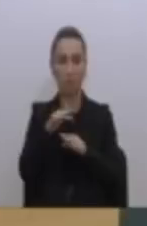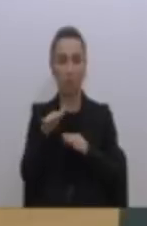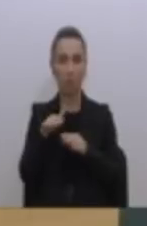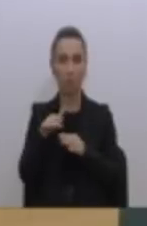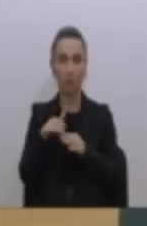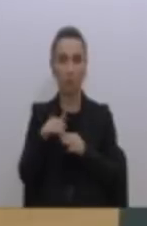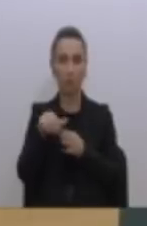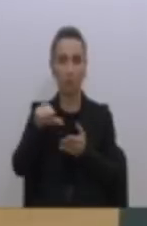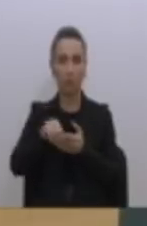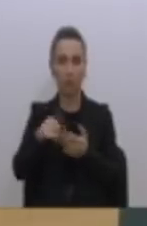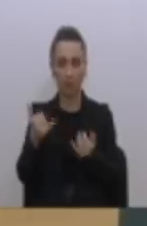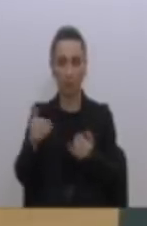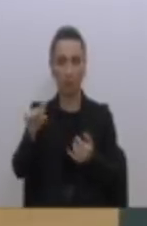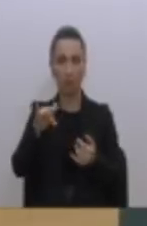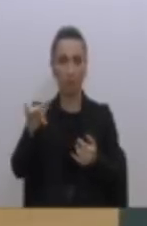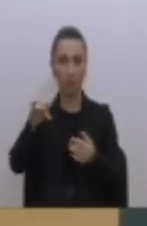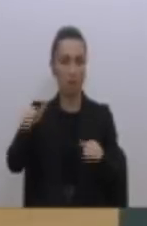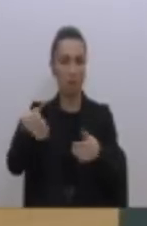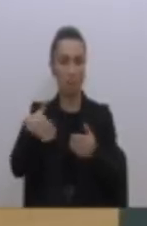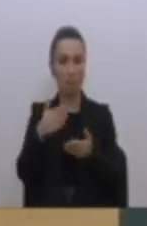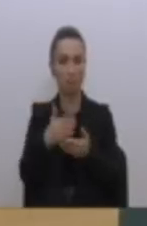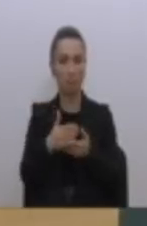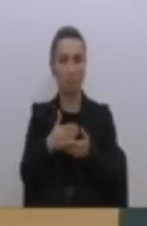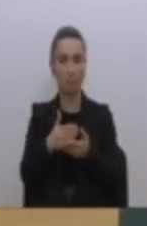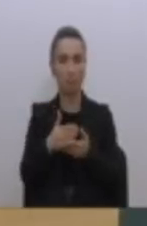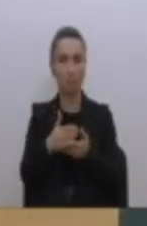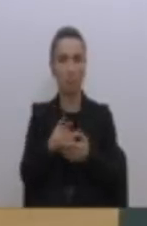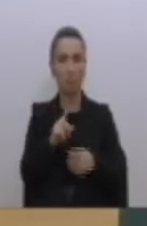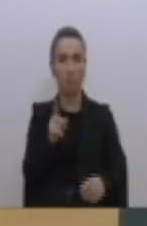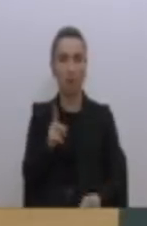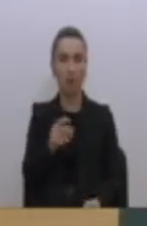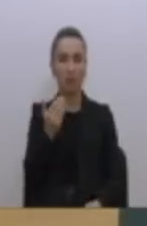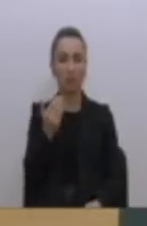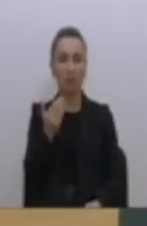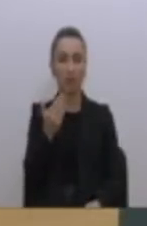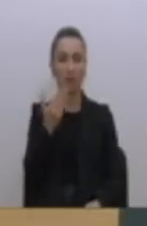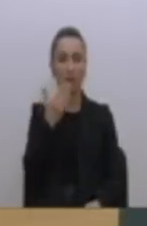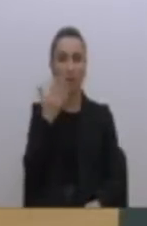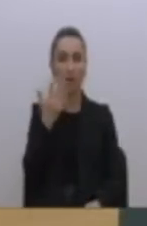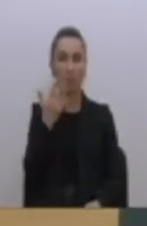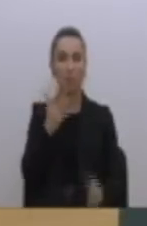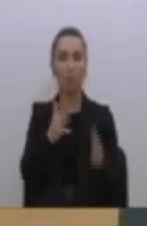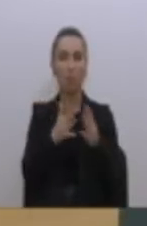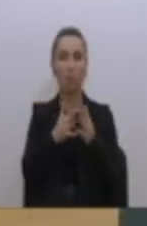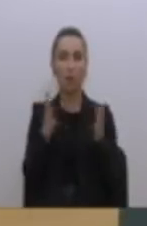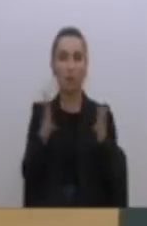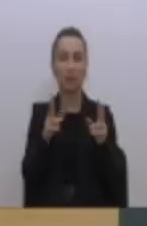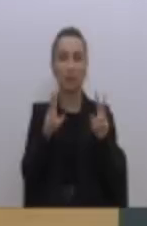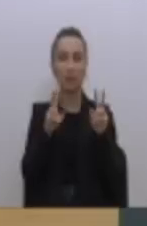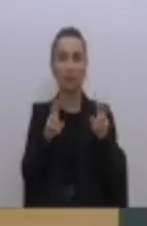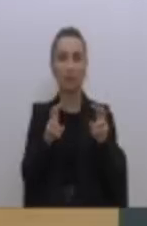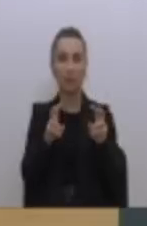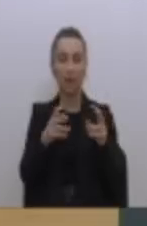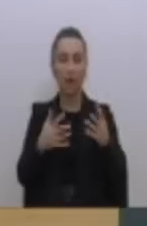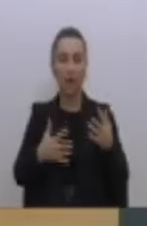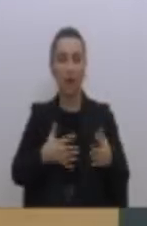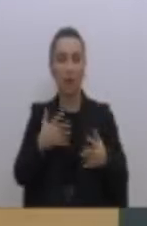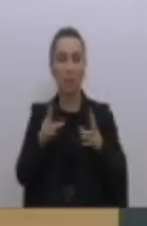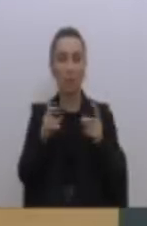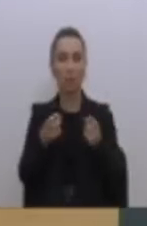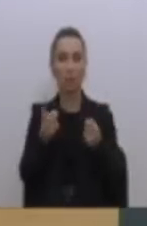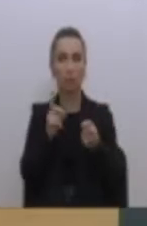და დღესაც ენტუზიასტის არ არის არც ერთი წარმომადგენელი, მაგრამ თქვენი გამოსვლის უდიდესი ნაწილი, განსაკუთრებით ემოციური